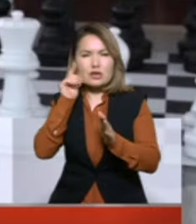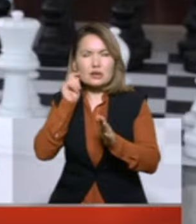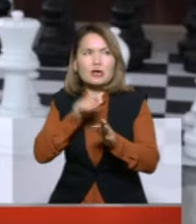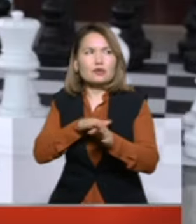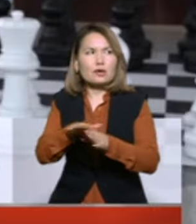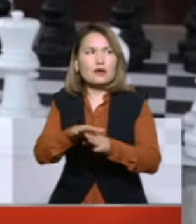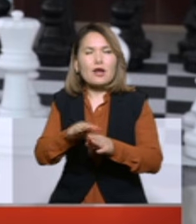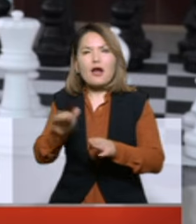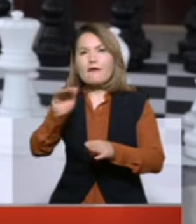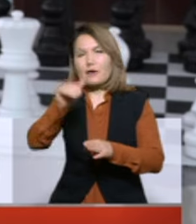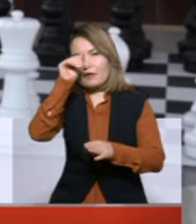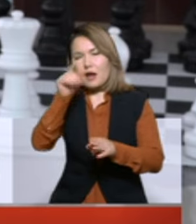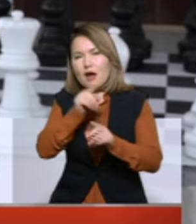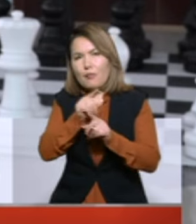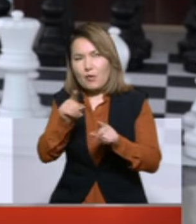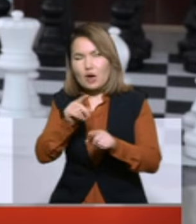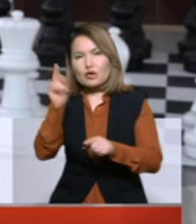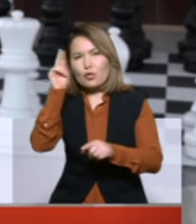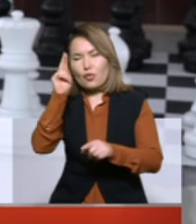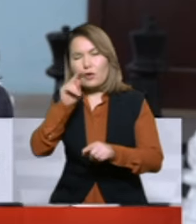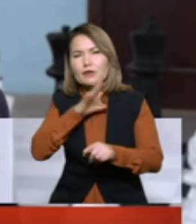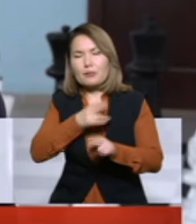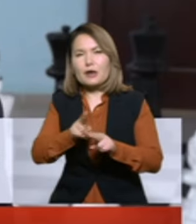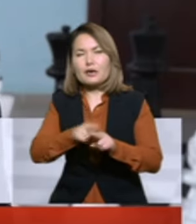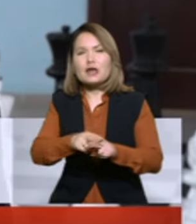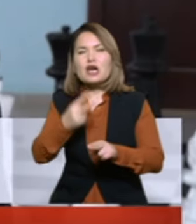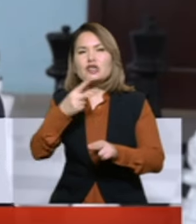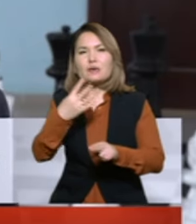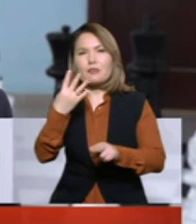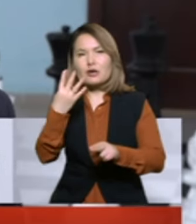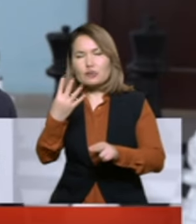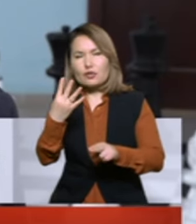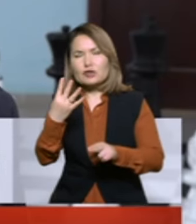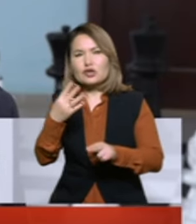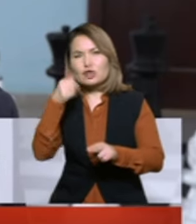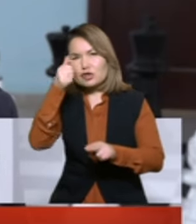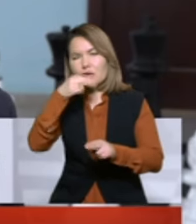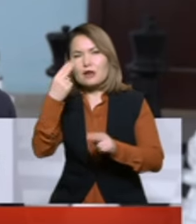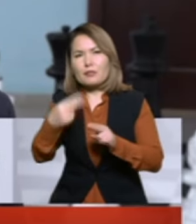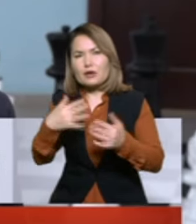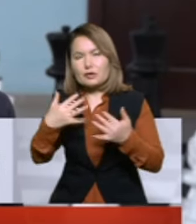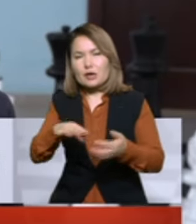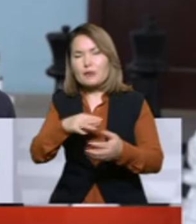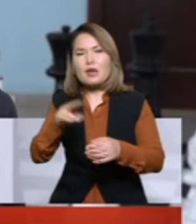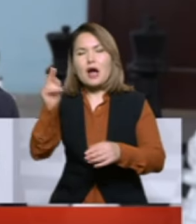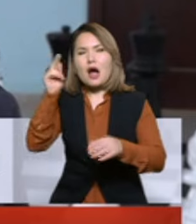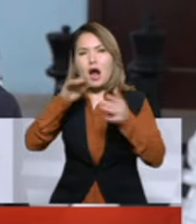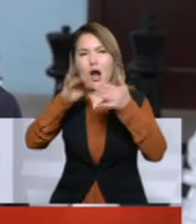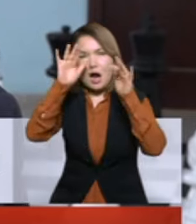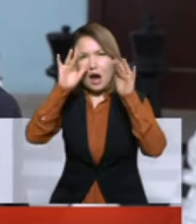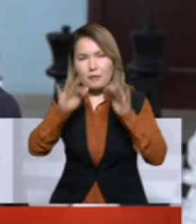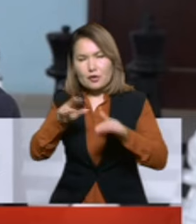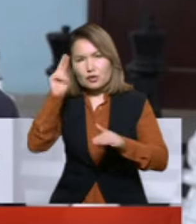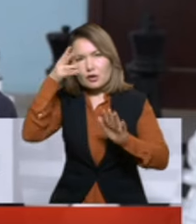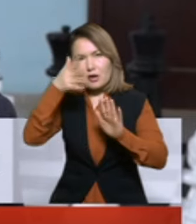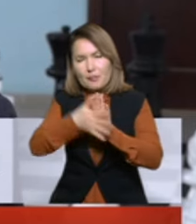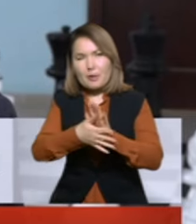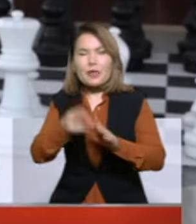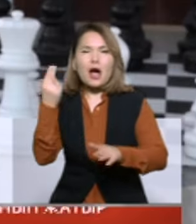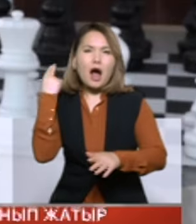Февральдан бері осы оқып жүрміз, 24-ті аман сау бітірдік. Экскурсия, сосын компьютерден, сосын